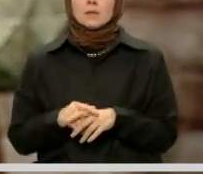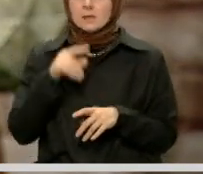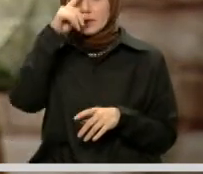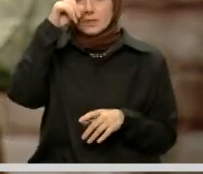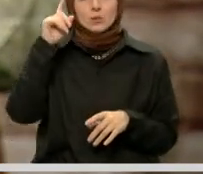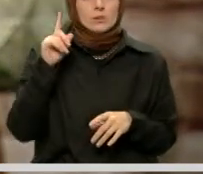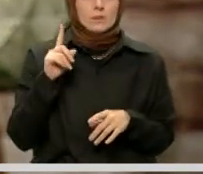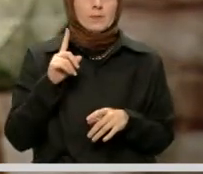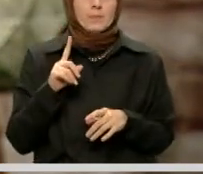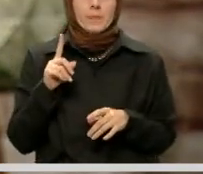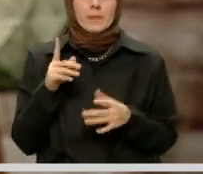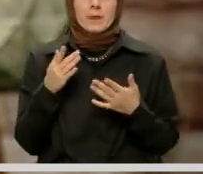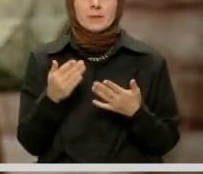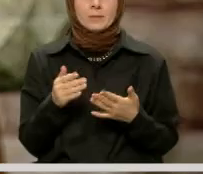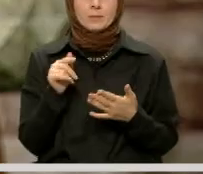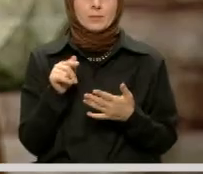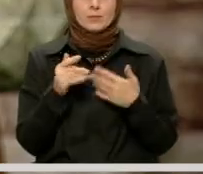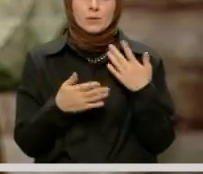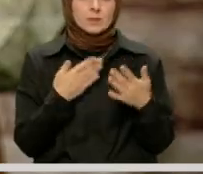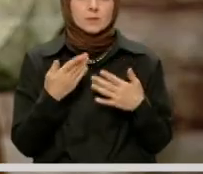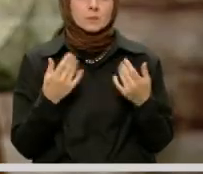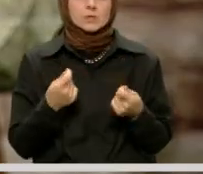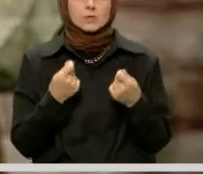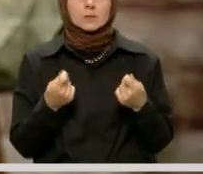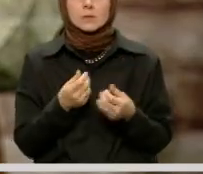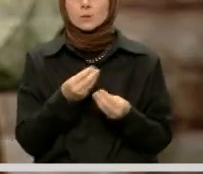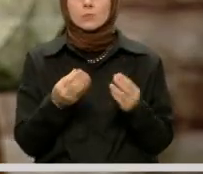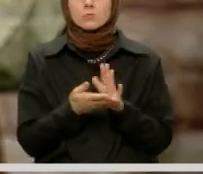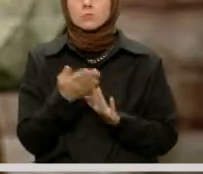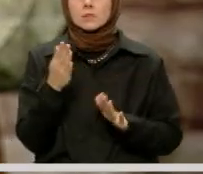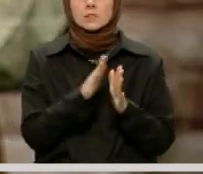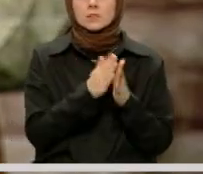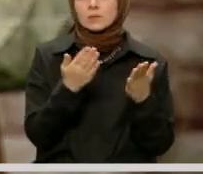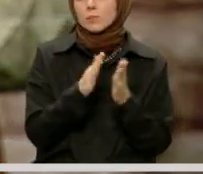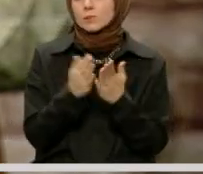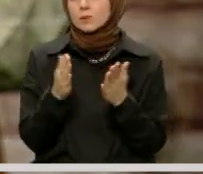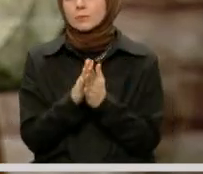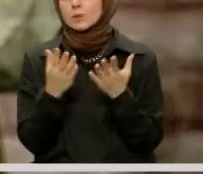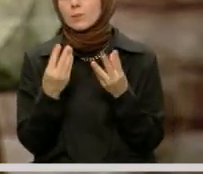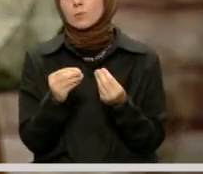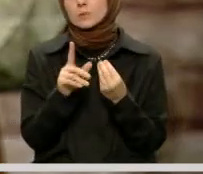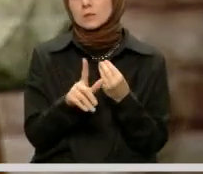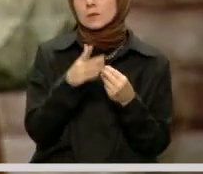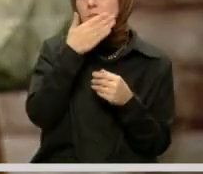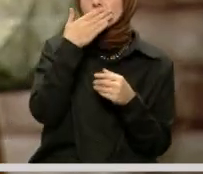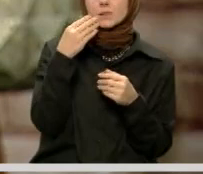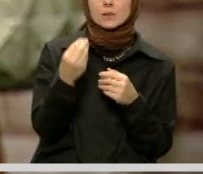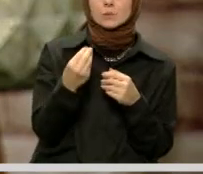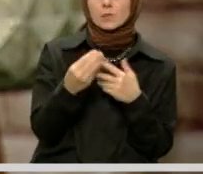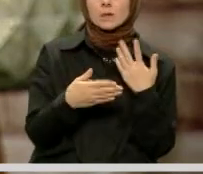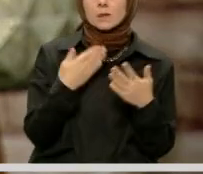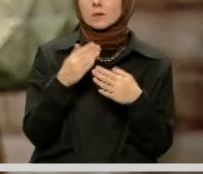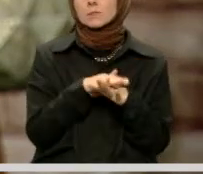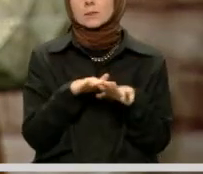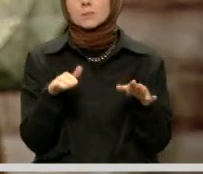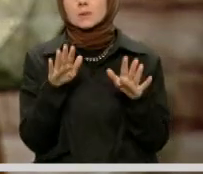mümkünü, yani bunu izah etmeye çalışsak ciltler dolusu kitaplarla ancak izah edebileceğimiz bir konu Ramazan'ın güzelliği. O